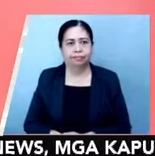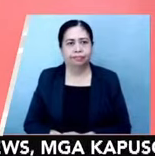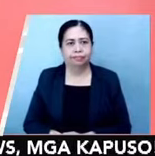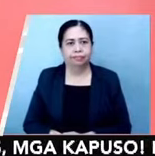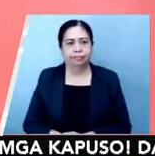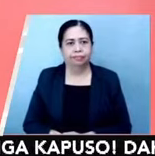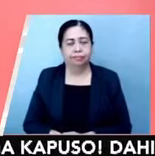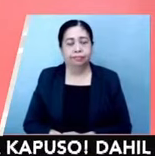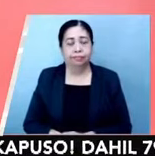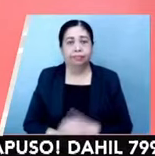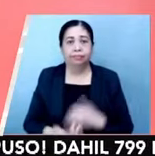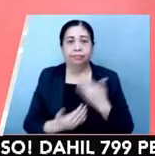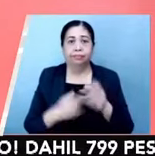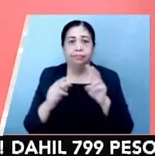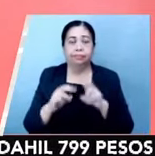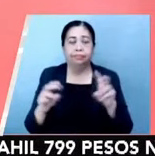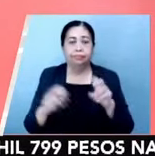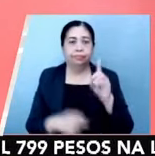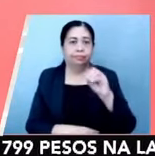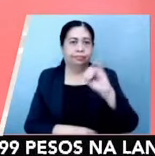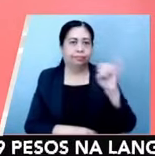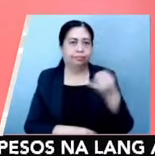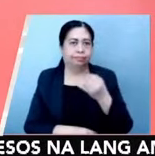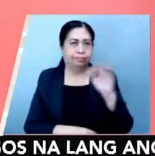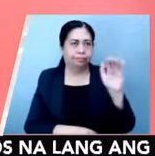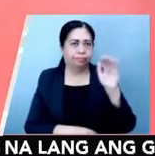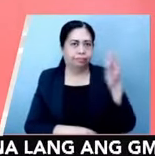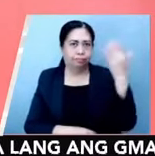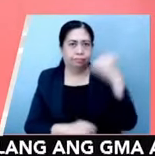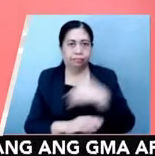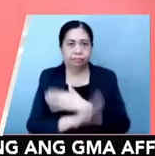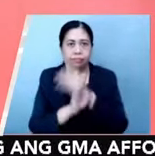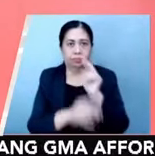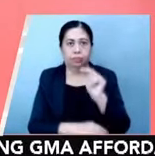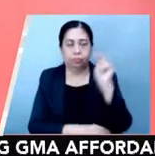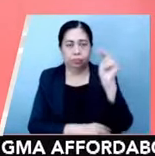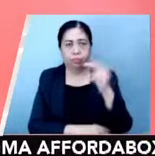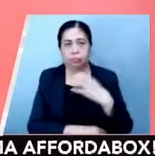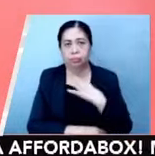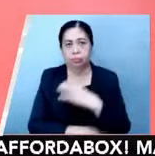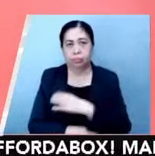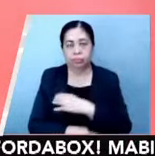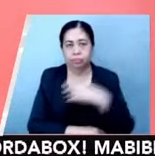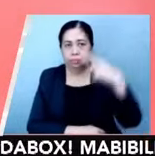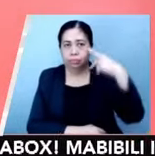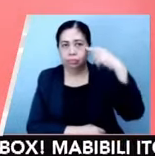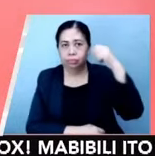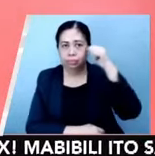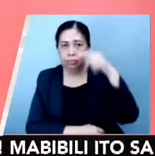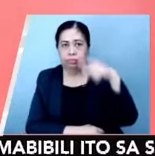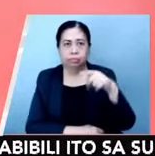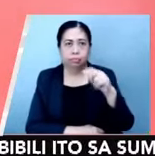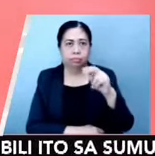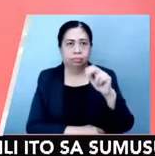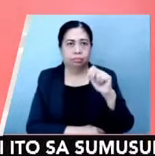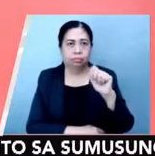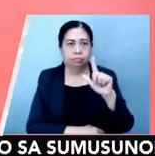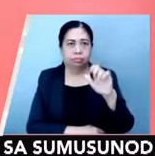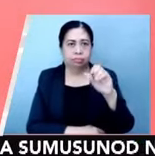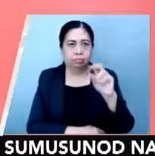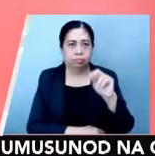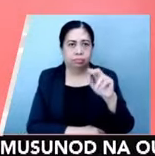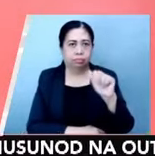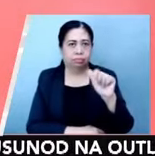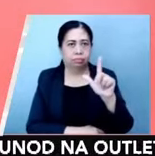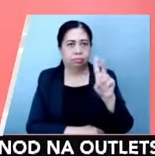Pinaimbisigahan ng Department of Justice ang panawagan ni Davao del Norte 1st District Representative Pantaleon Alvarez sa Armed Forces of the Philippines na bawiin ang suporta